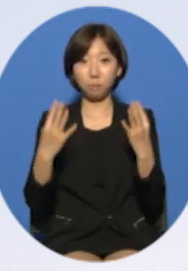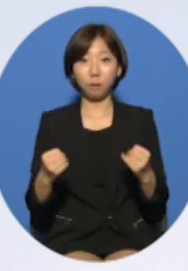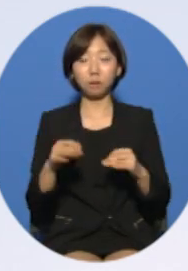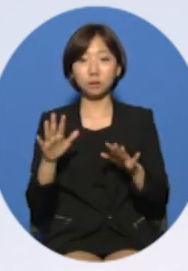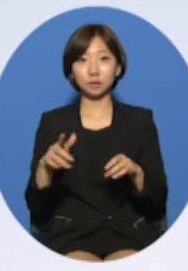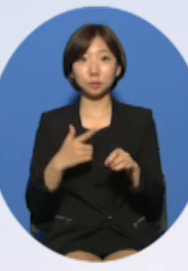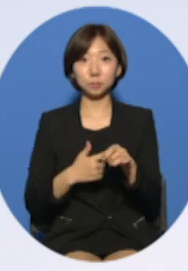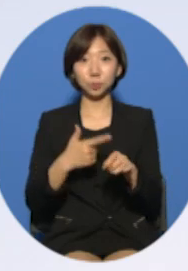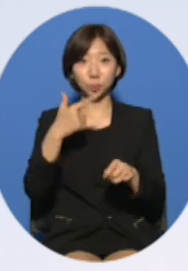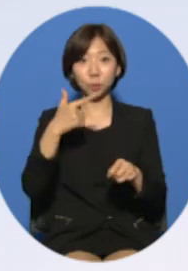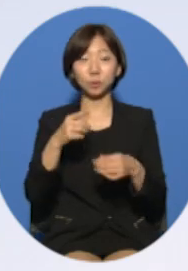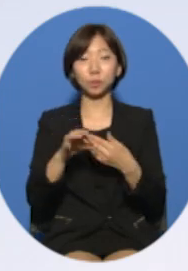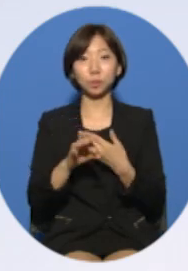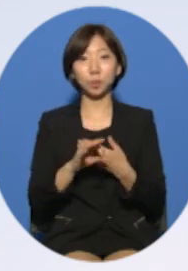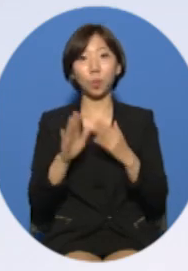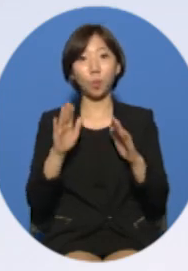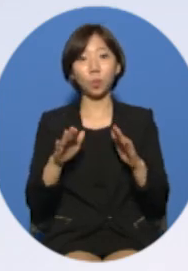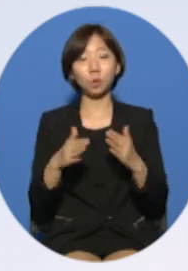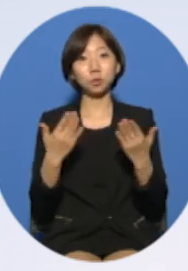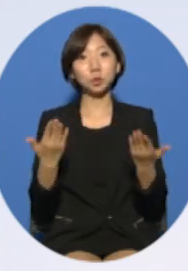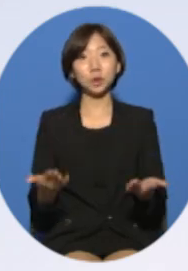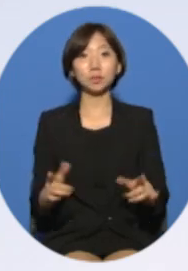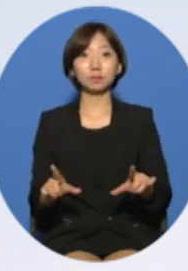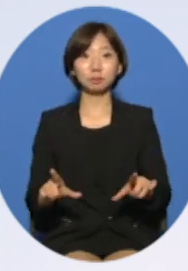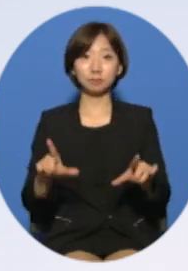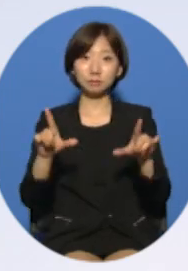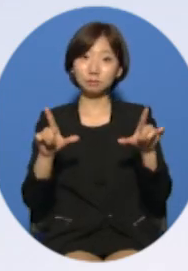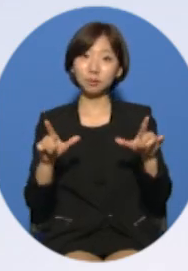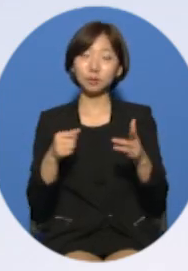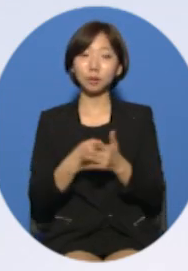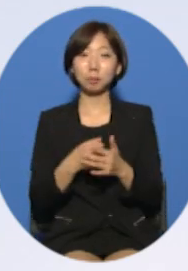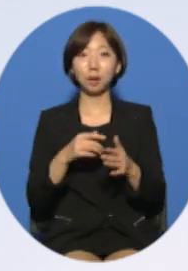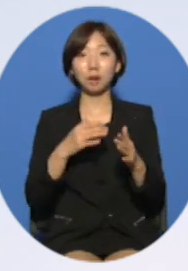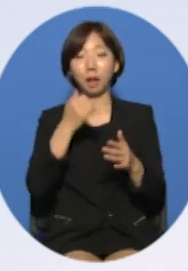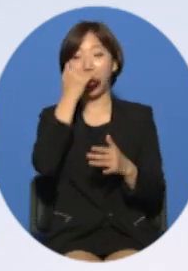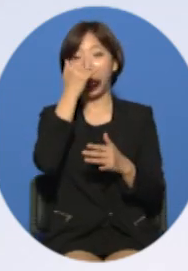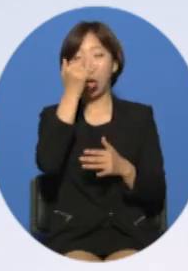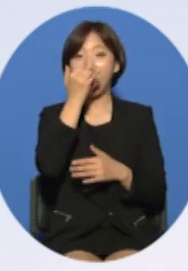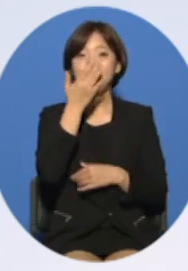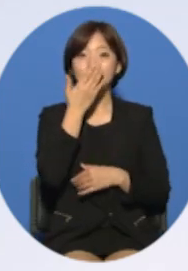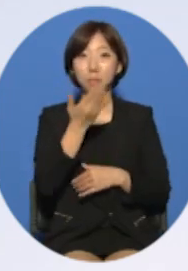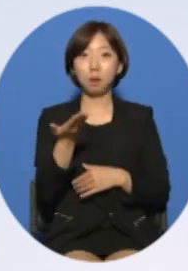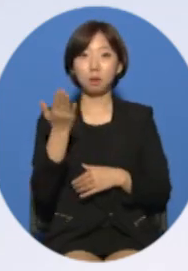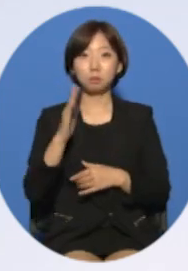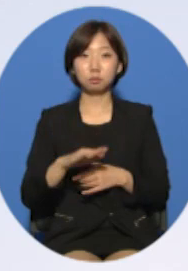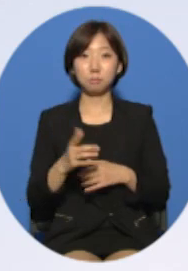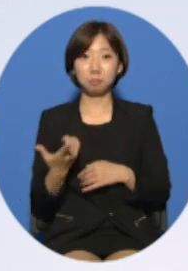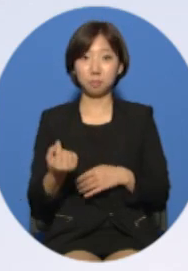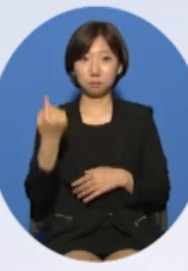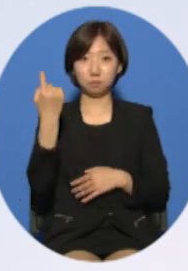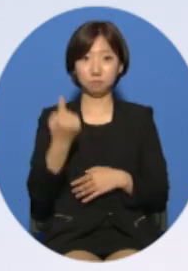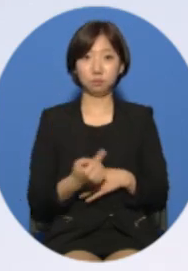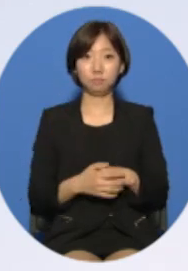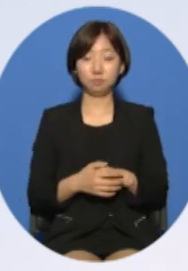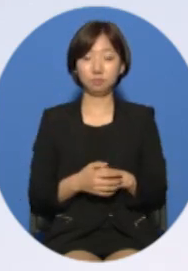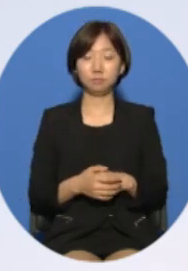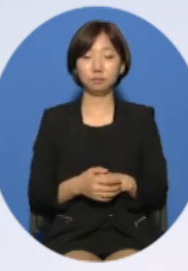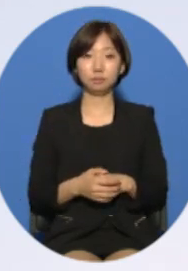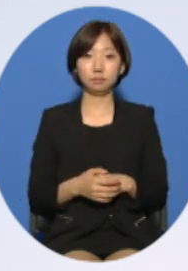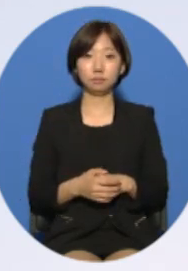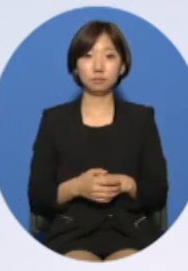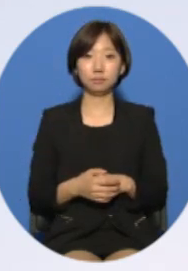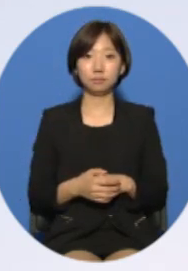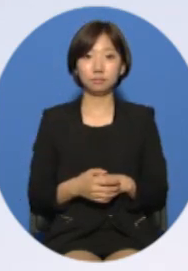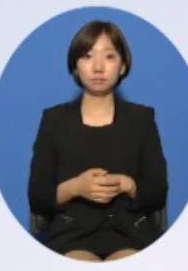아직 네. 예. 많은 분들이 오늘 공휴일이잖아요. 그렇습니다. 네. 주무실 수도 있는데 이렇게 네. 일찍 나오셨네요. 그렇습니다. 네.